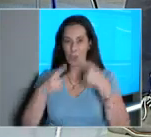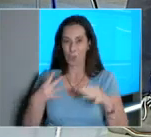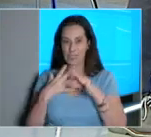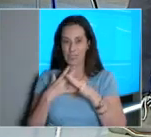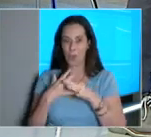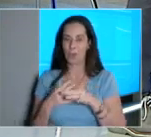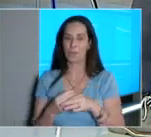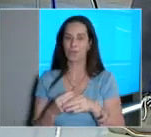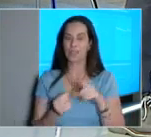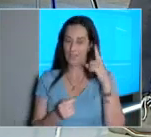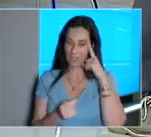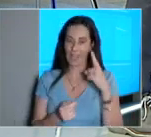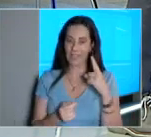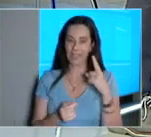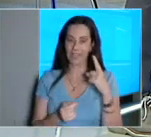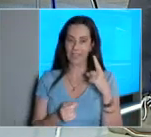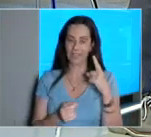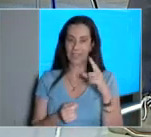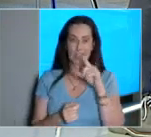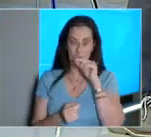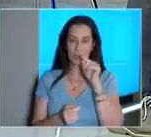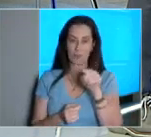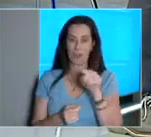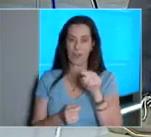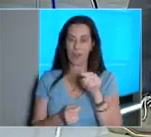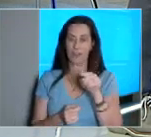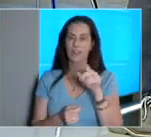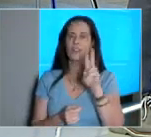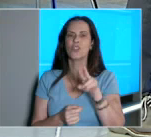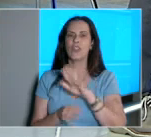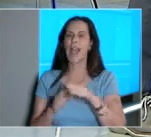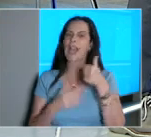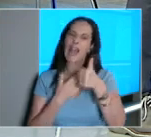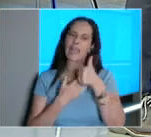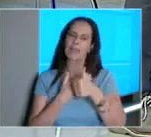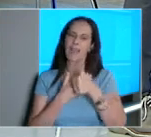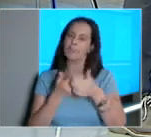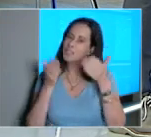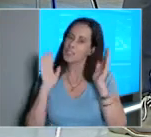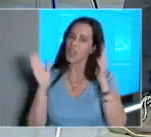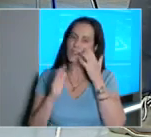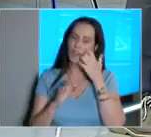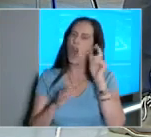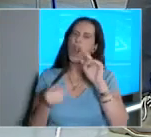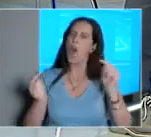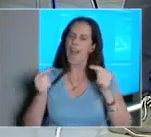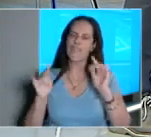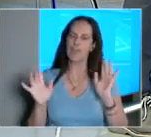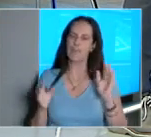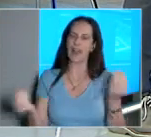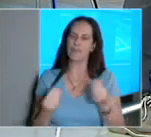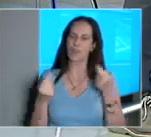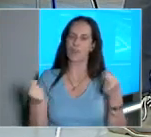כי לפחות תדע שאתה יודע, על ציוצים כאלה, יש רק לייקים, וסוף סוף לא רבים על